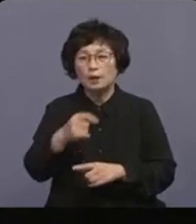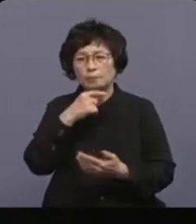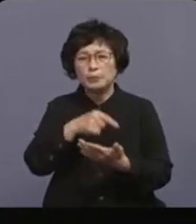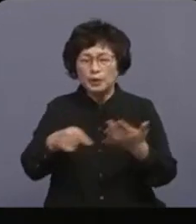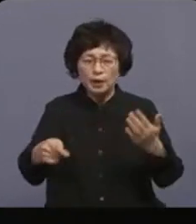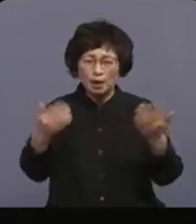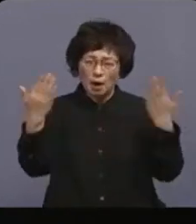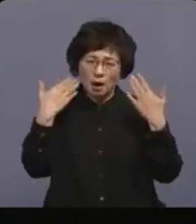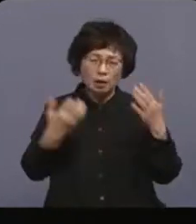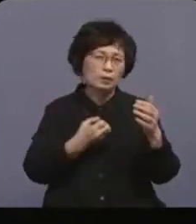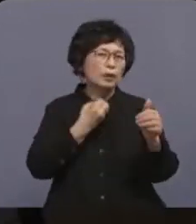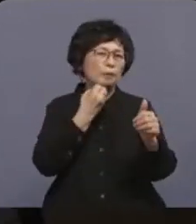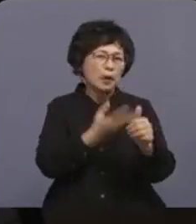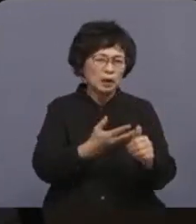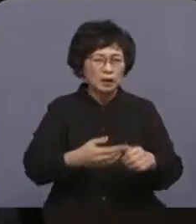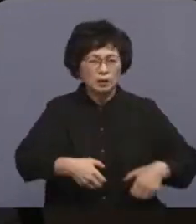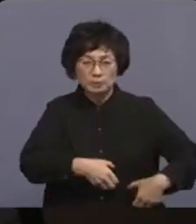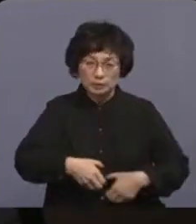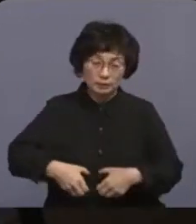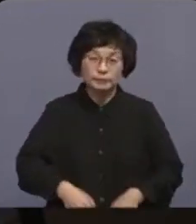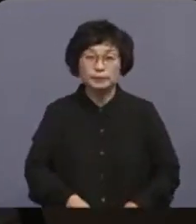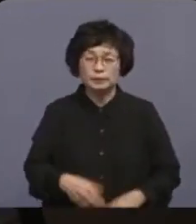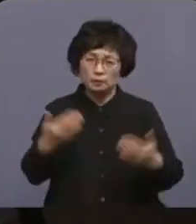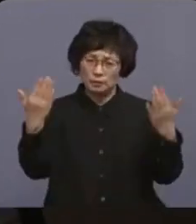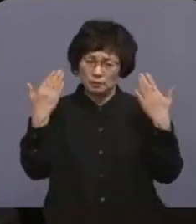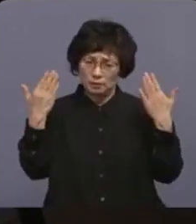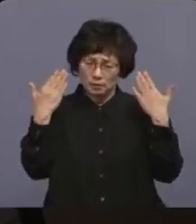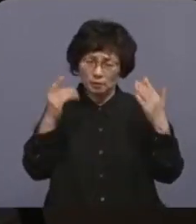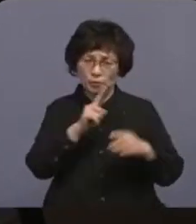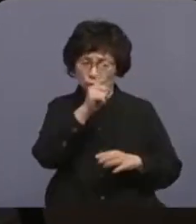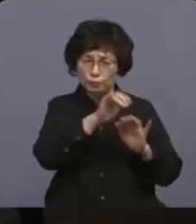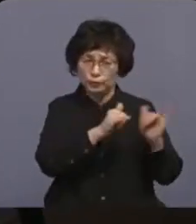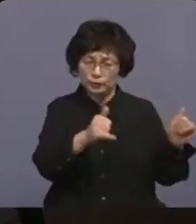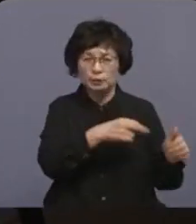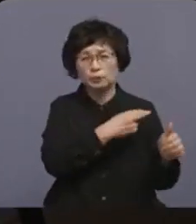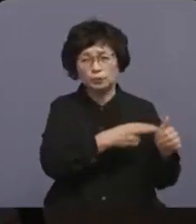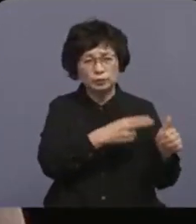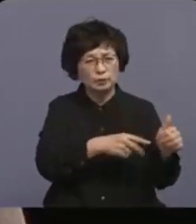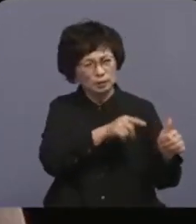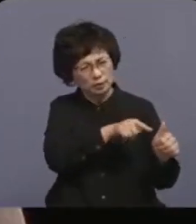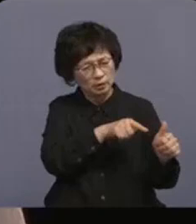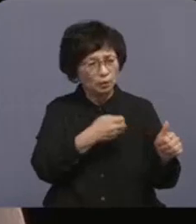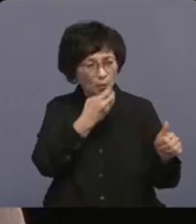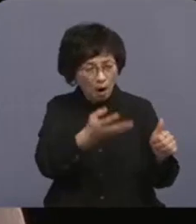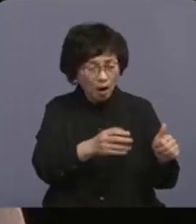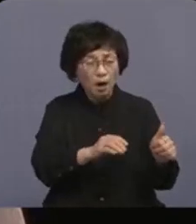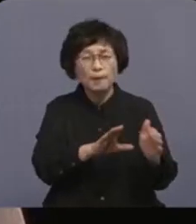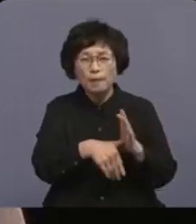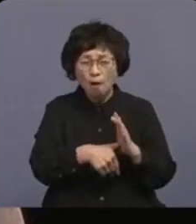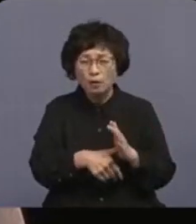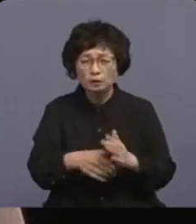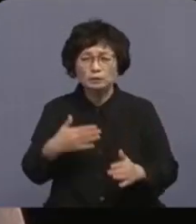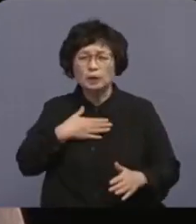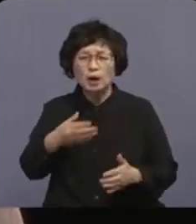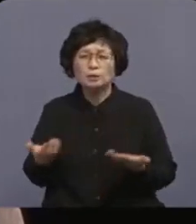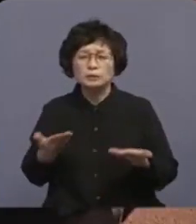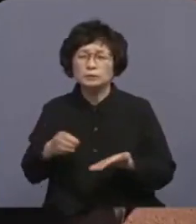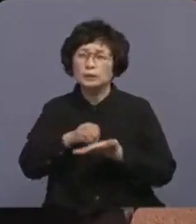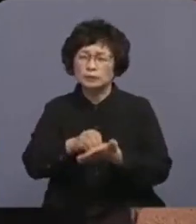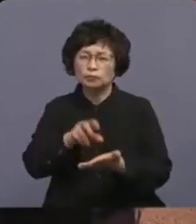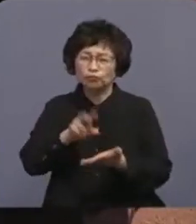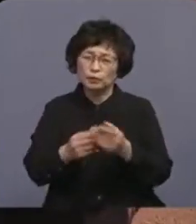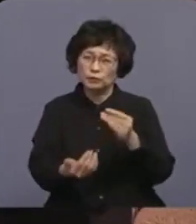학교에 알리기 망설였습니다 학계 권위자인 교수의 범행을 알렸을 때 관련업계 취업에 문제가 생기지